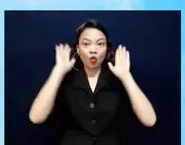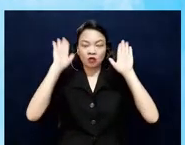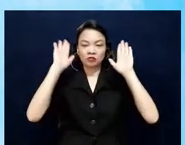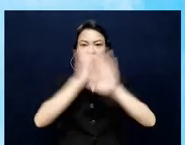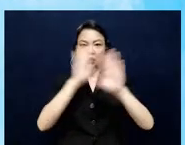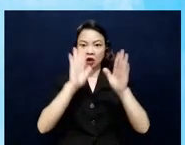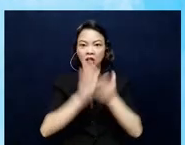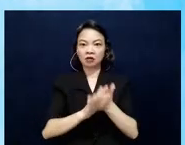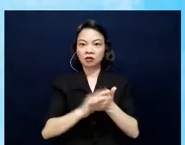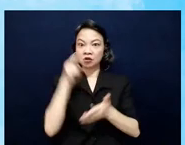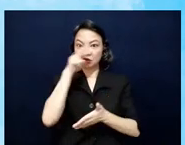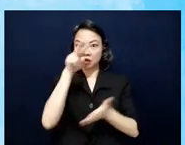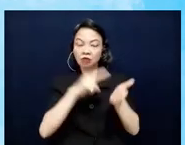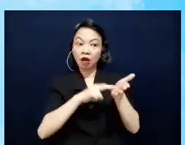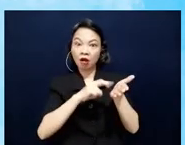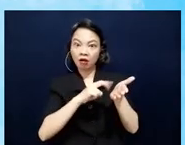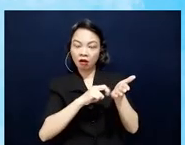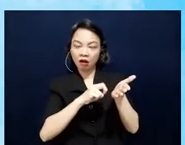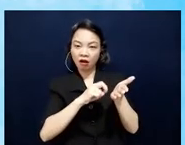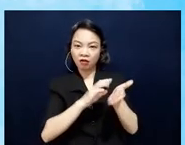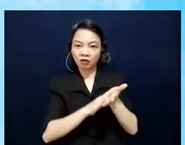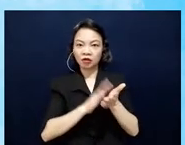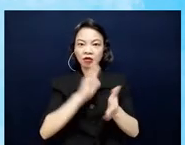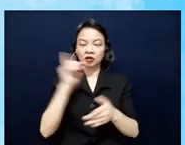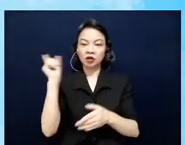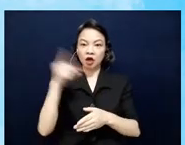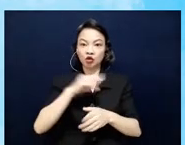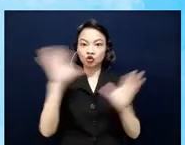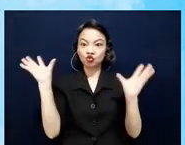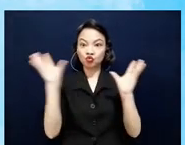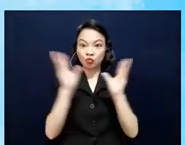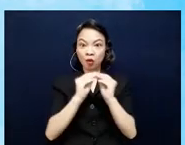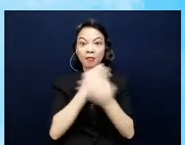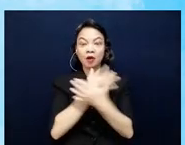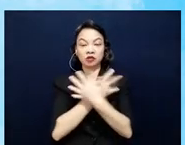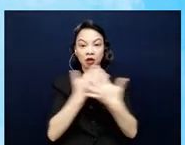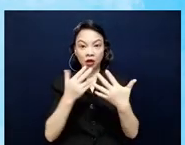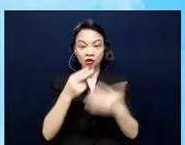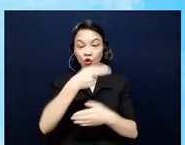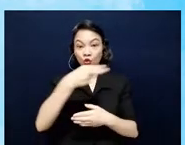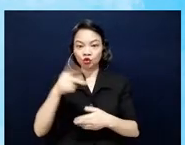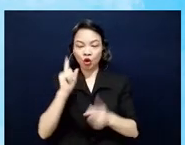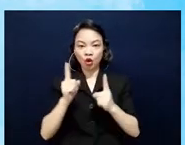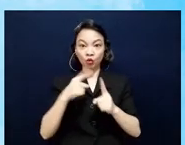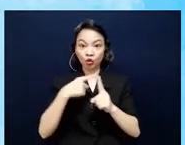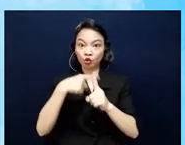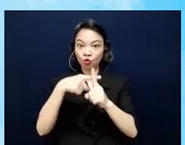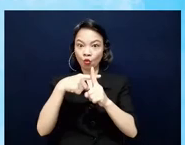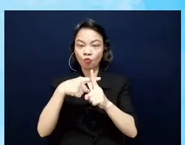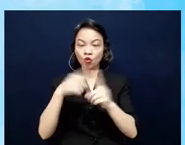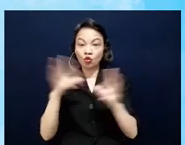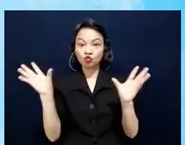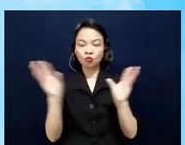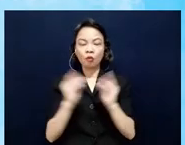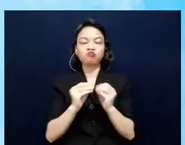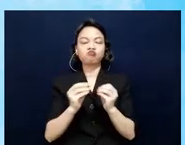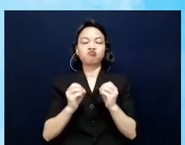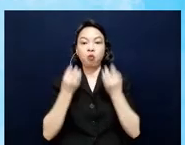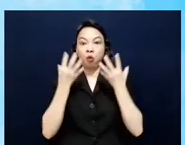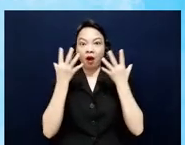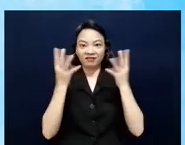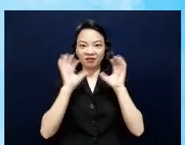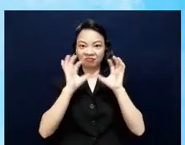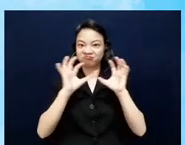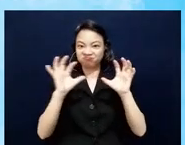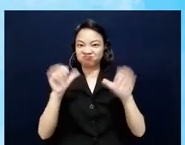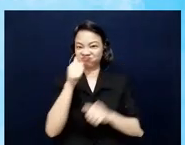sekali lagi persentase itu dari jumlah penduduk Indonesia yang banyak. Jadi kalau dikalikan jumlahnya banyak begitu ya Bu Indri ya.